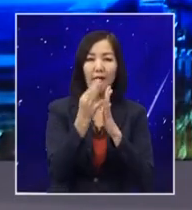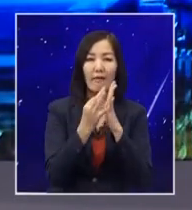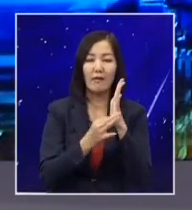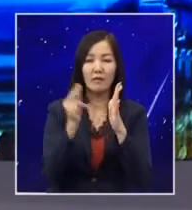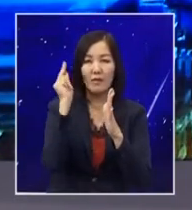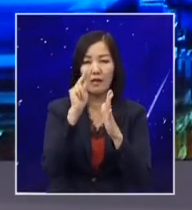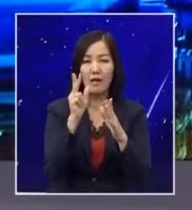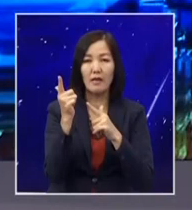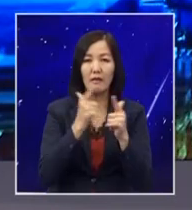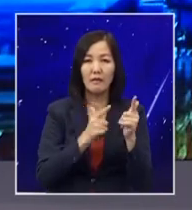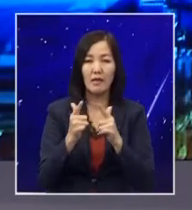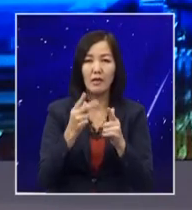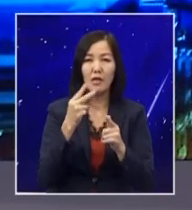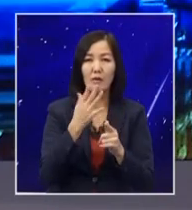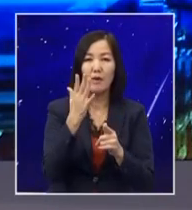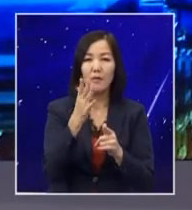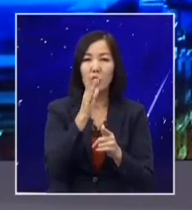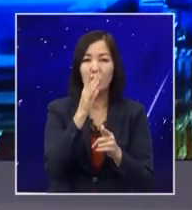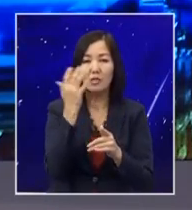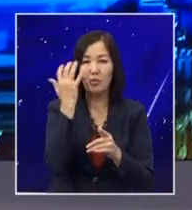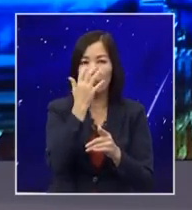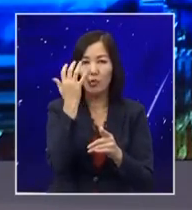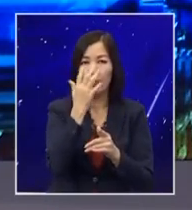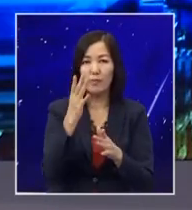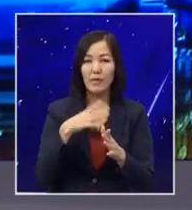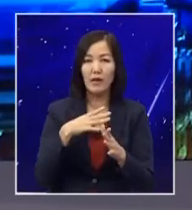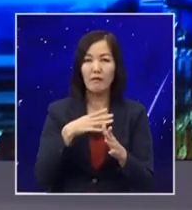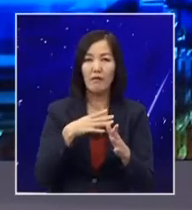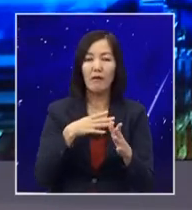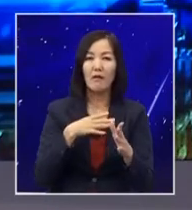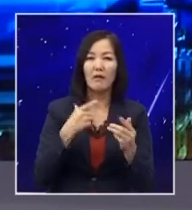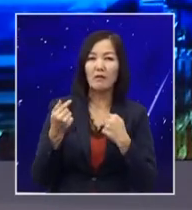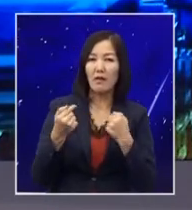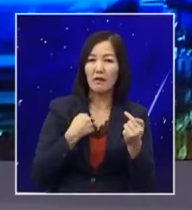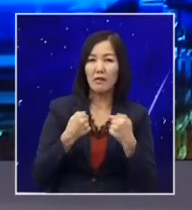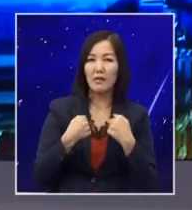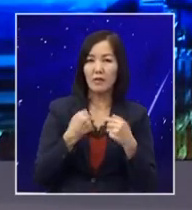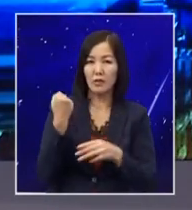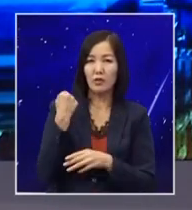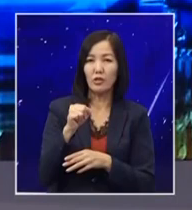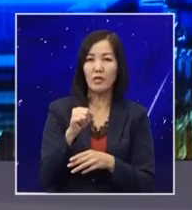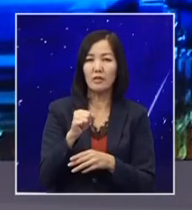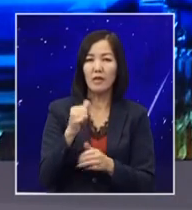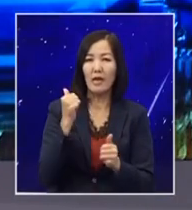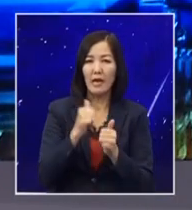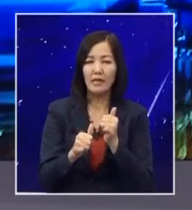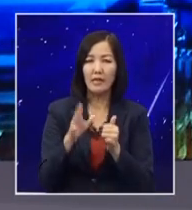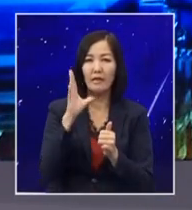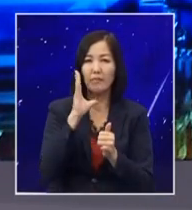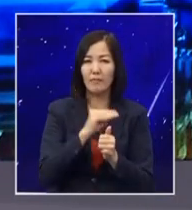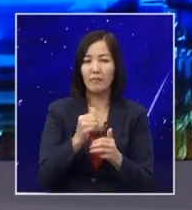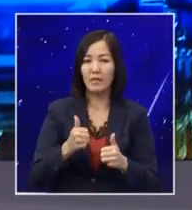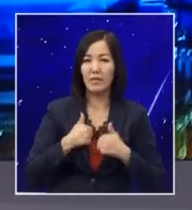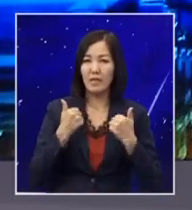25 жасында көру қабілетінен айырылса да тағдыр тауқыметіне мойымады. Басына түскен қиындықты әрдайым жеңе білді. Енді